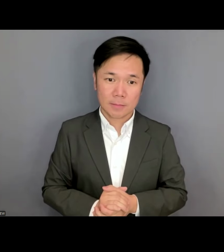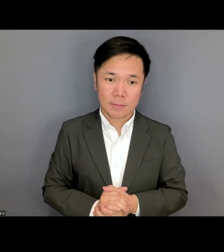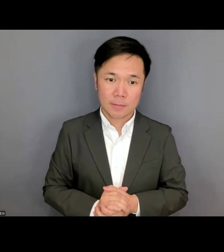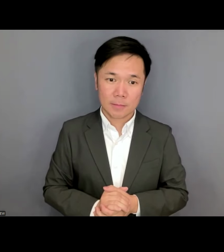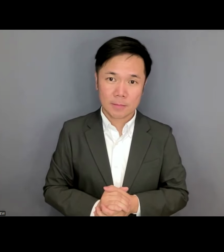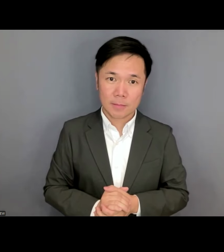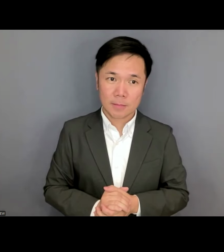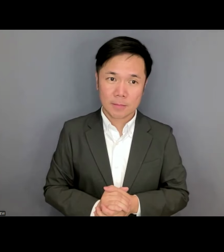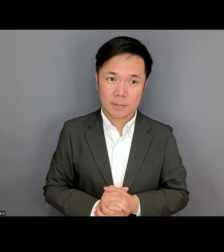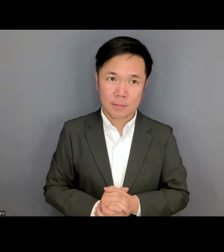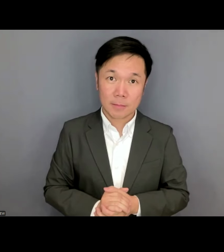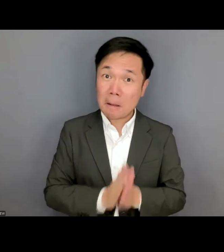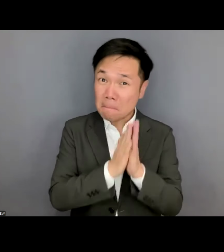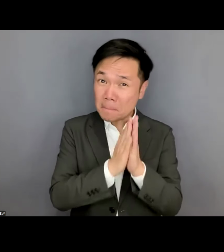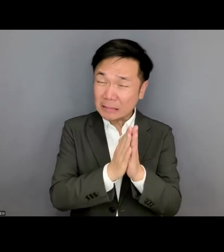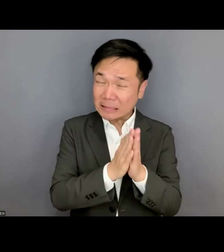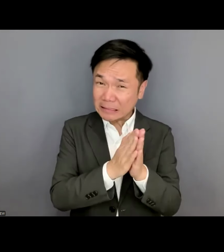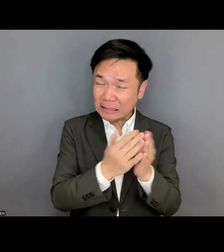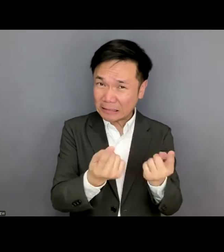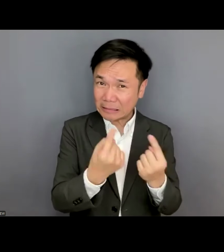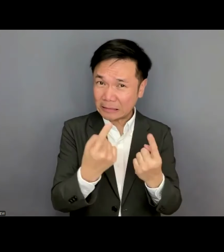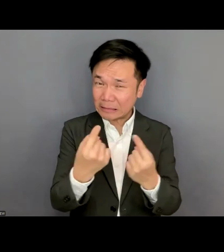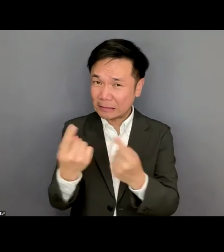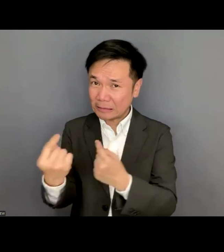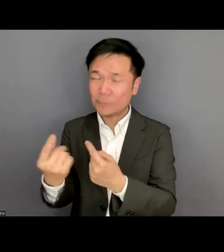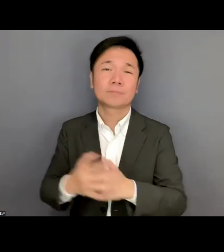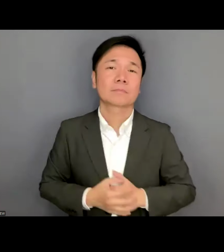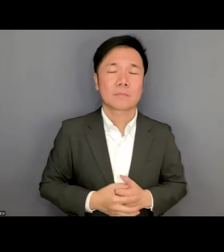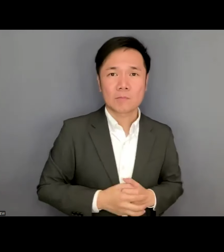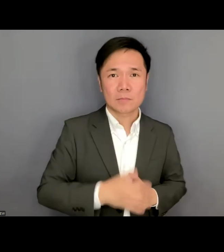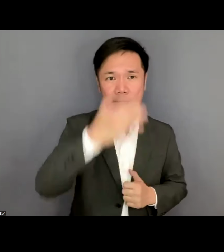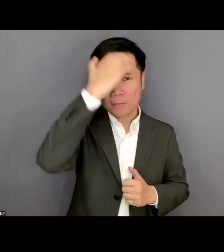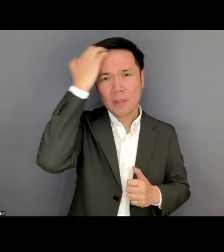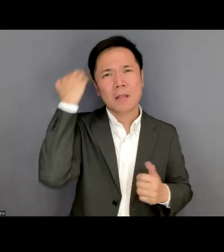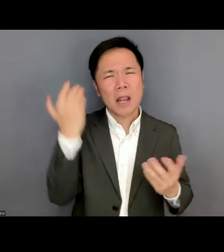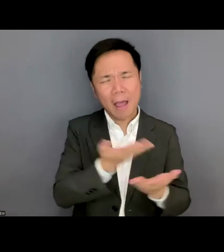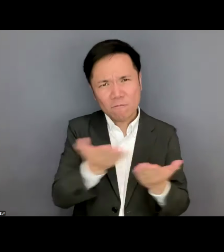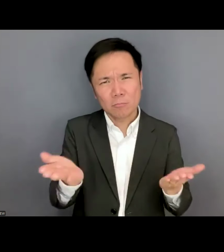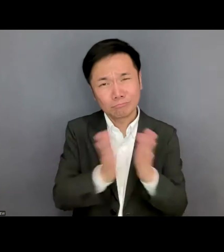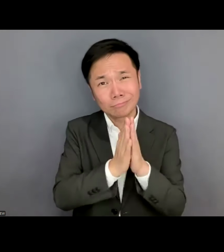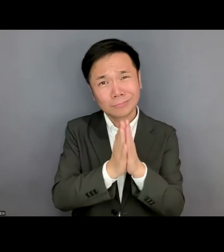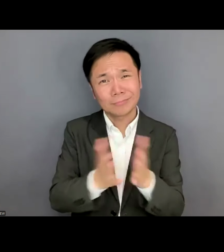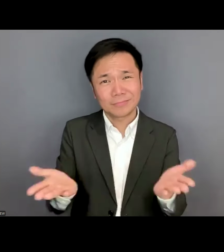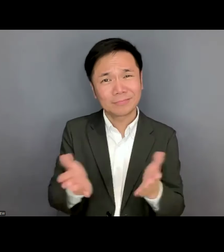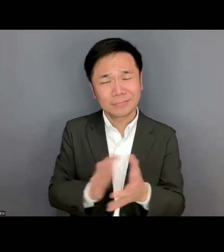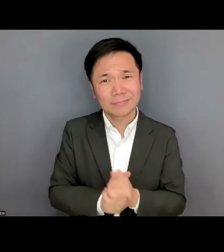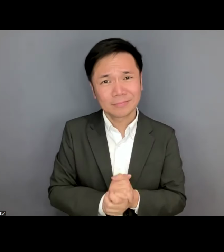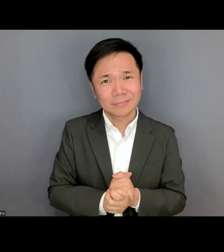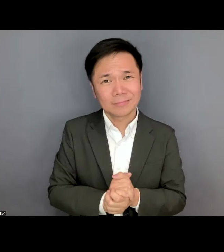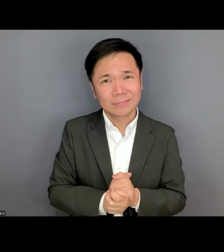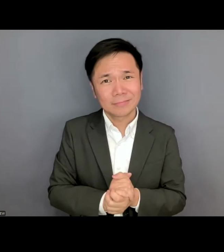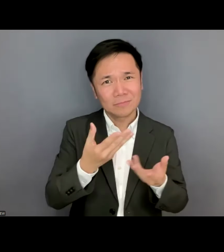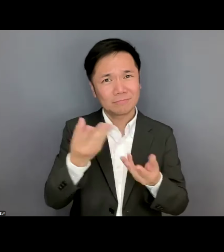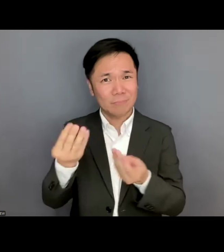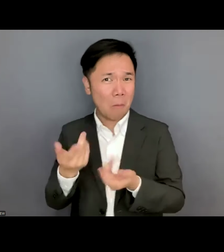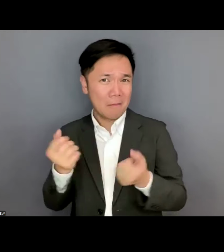conversation. Et la reply première in the question, chat, c'est qu'on aimerait or savoir quels sont you les can engagements have it faudrait-il prendre ask pour the question répondre aux